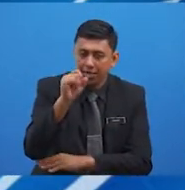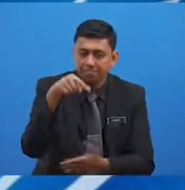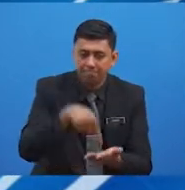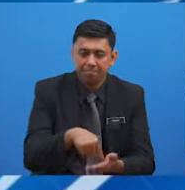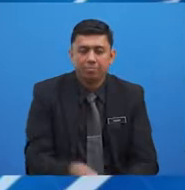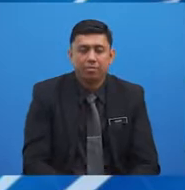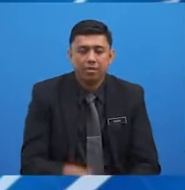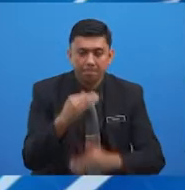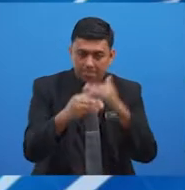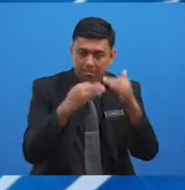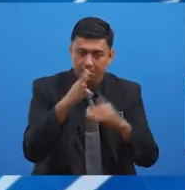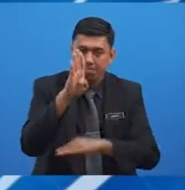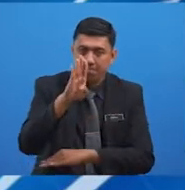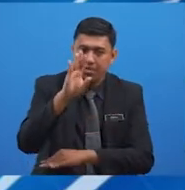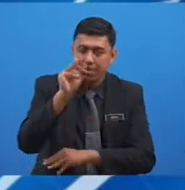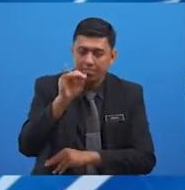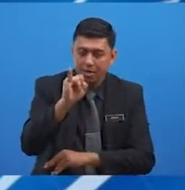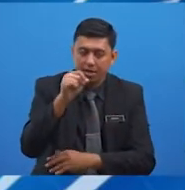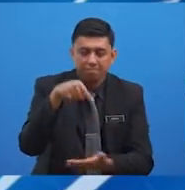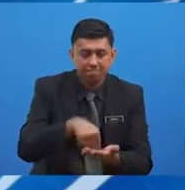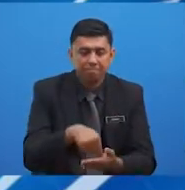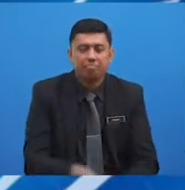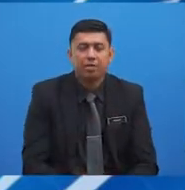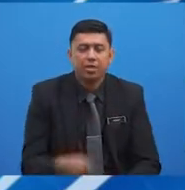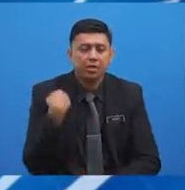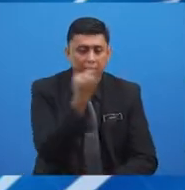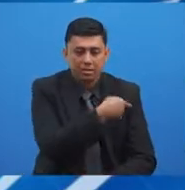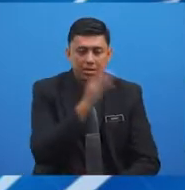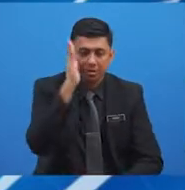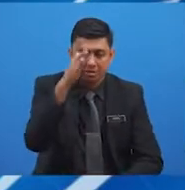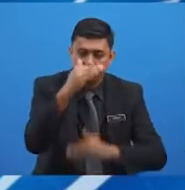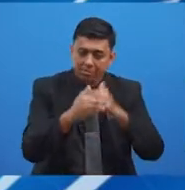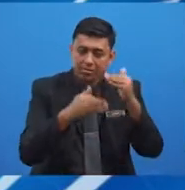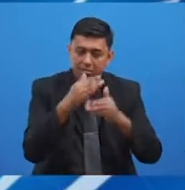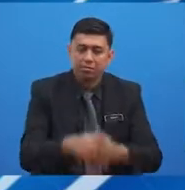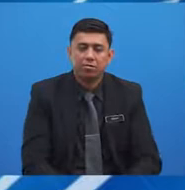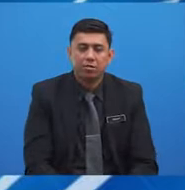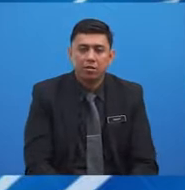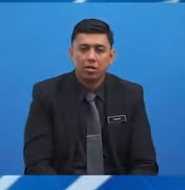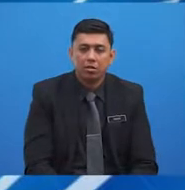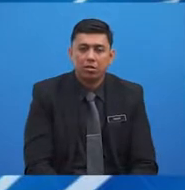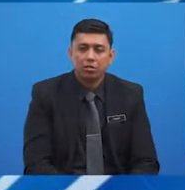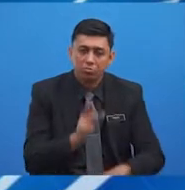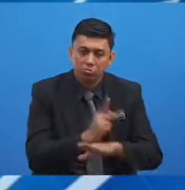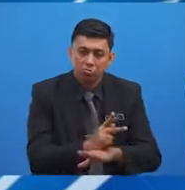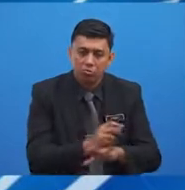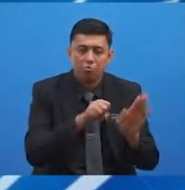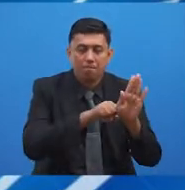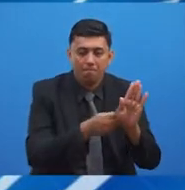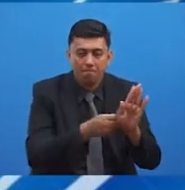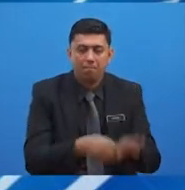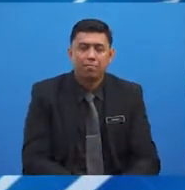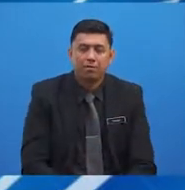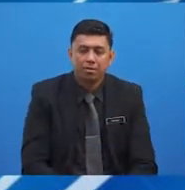Untuk membina kalkulator BMI ini, kita akan bina dua fail kod sumber, iaitu